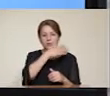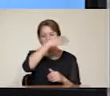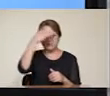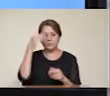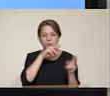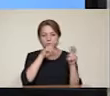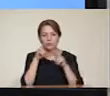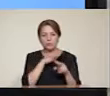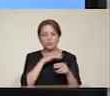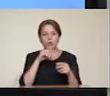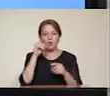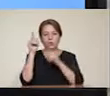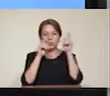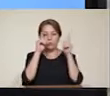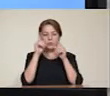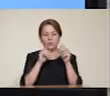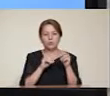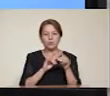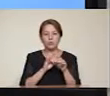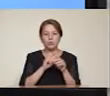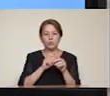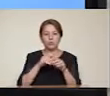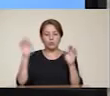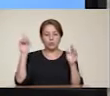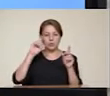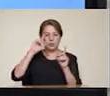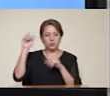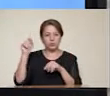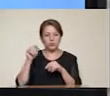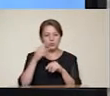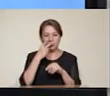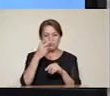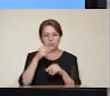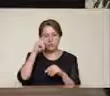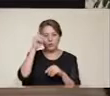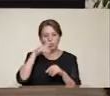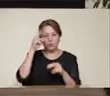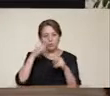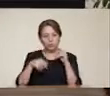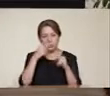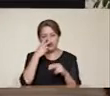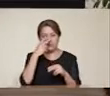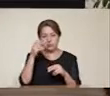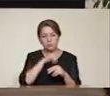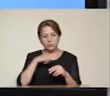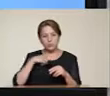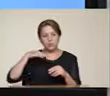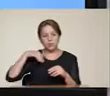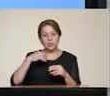bo'lsangiz, yulduzlarning uchganini yoki meteoritlarning uchganini ko'rganingizda o'zidan keyin iz